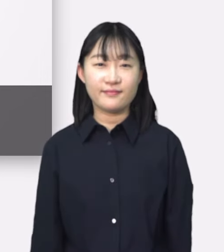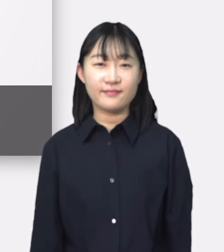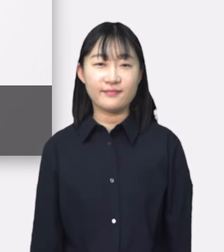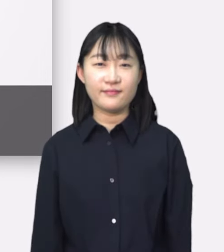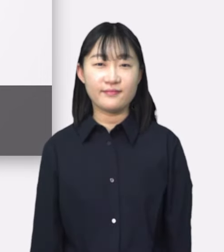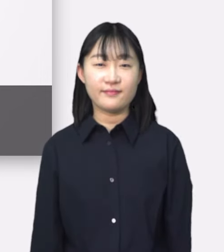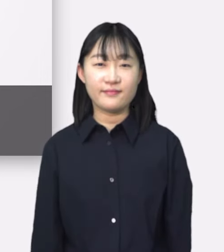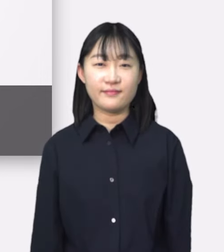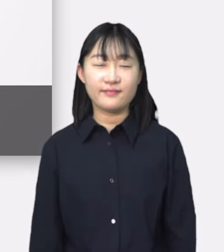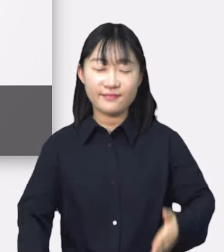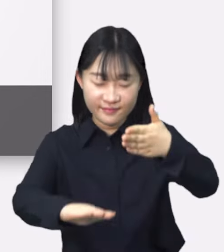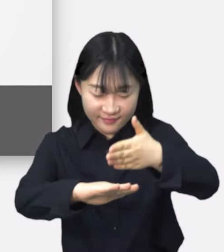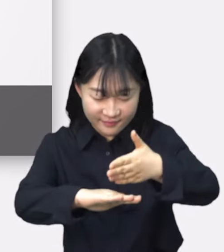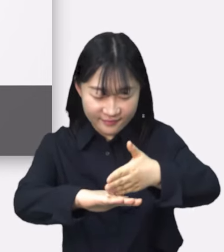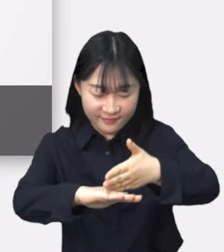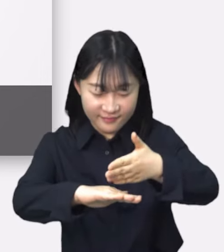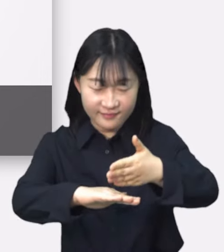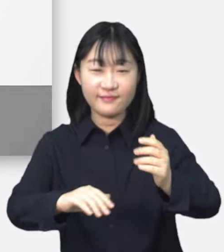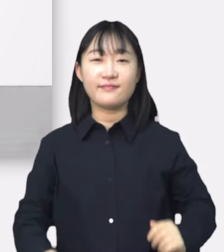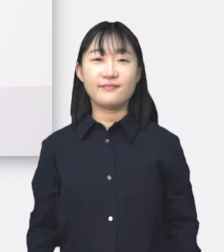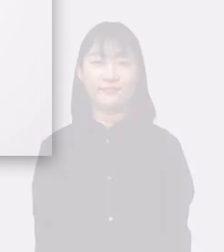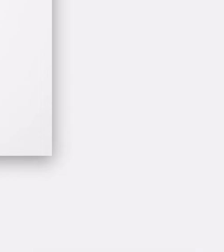감사합니다.